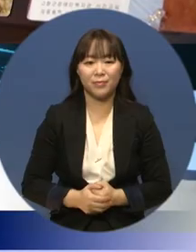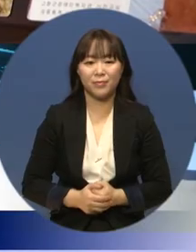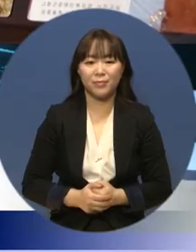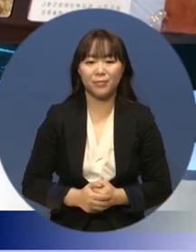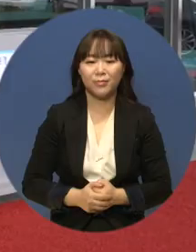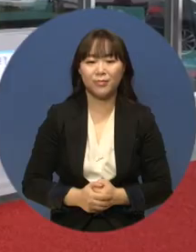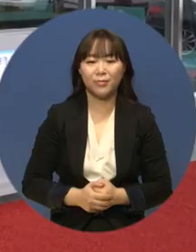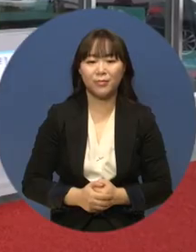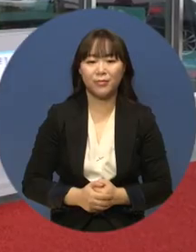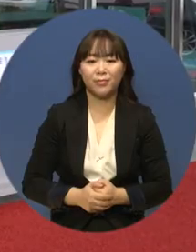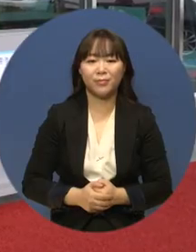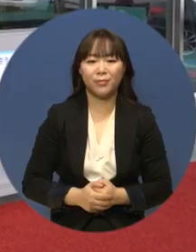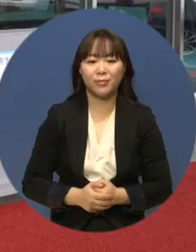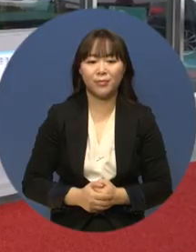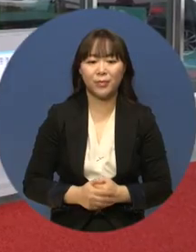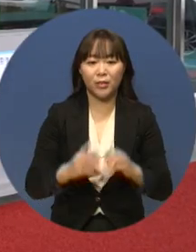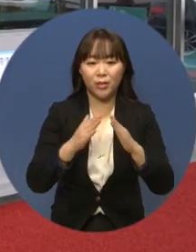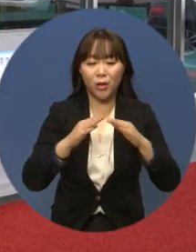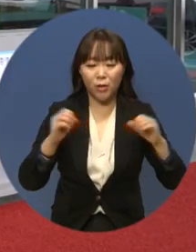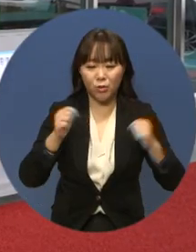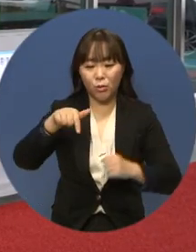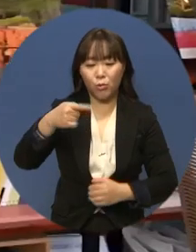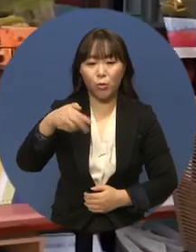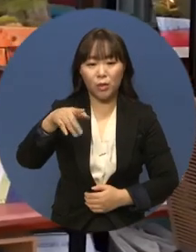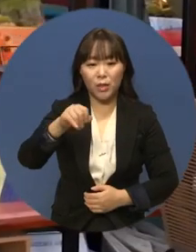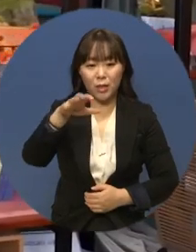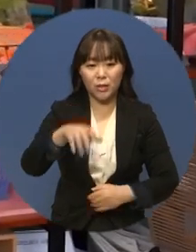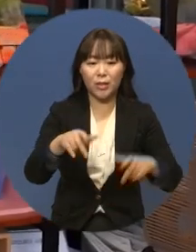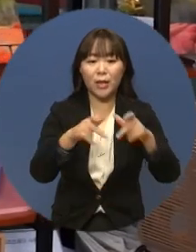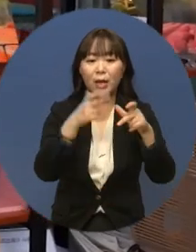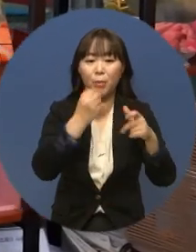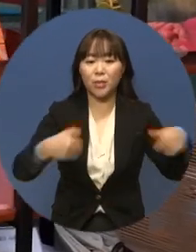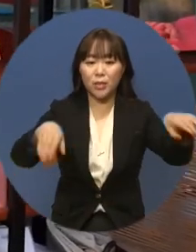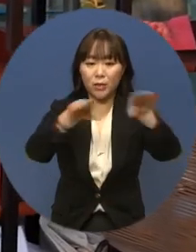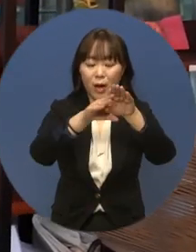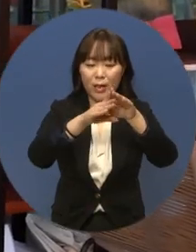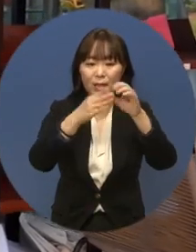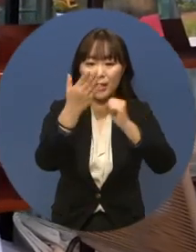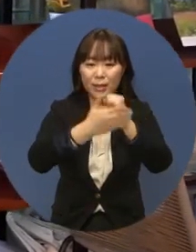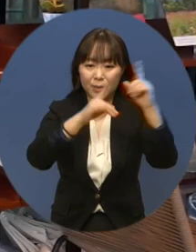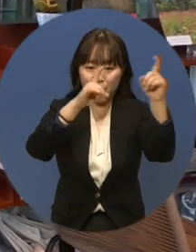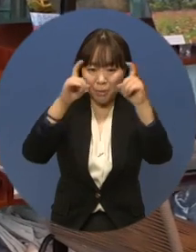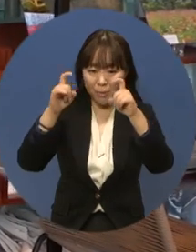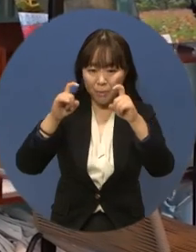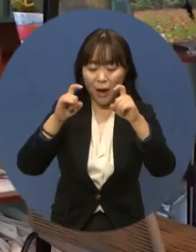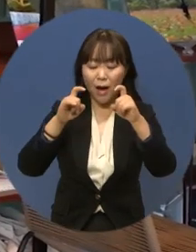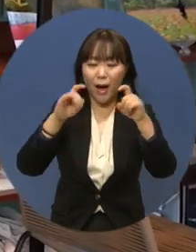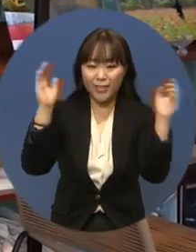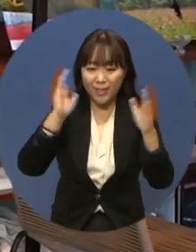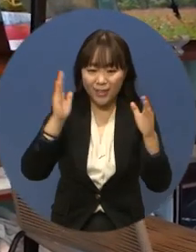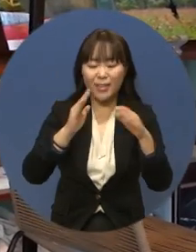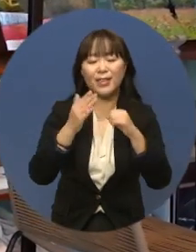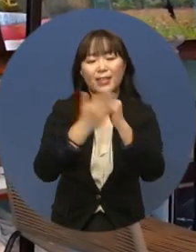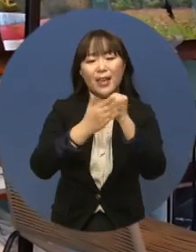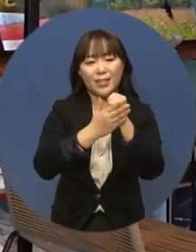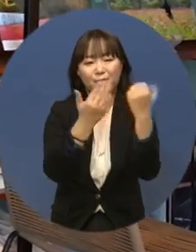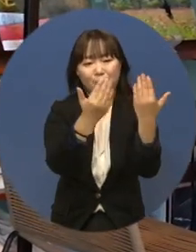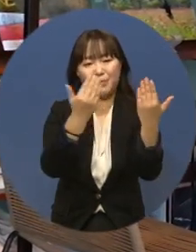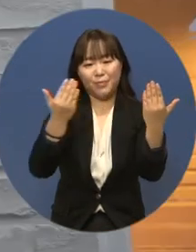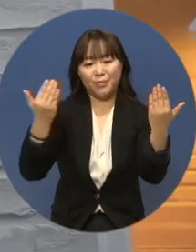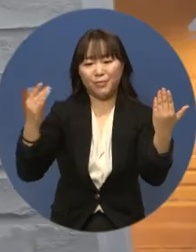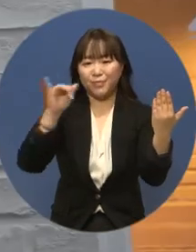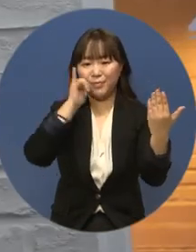기자입니다. 전라북도 고창군에서는 장애인 복지관 사진교실 수강생들의 사진 전시회가 열리고